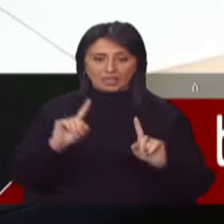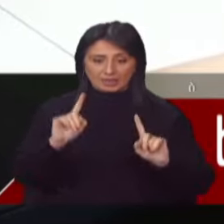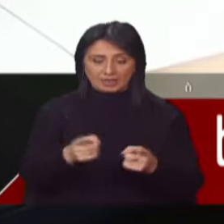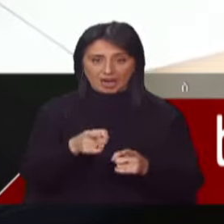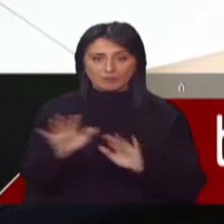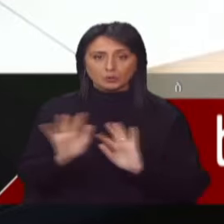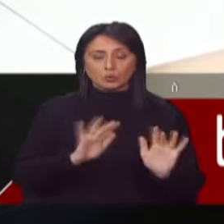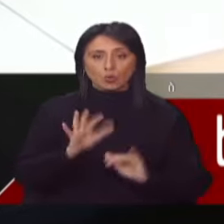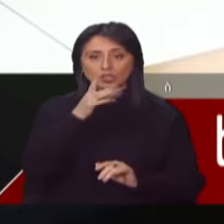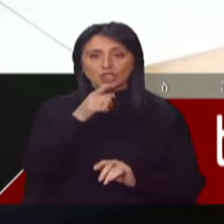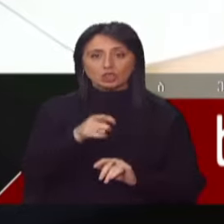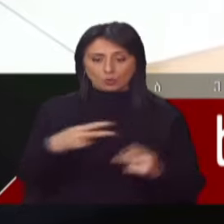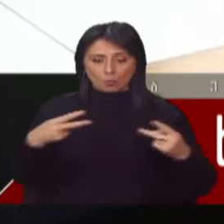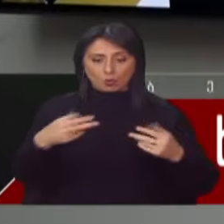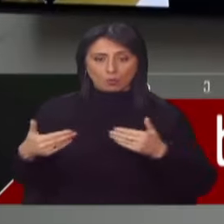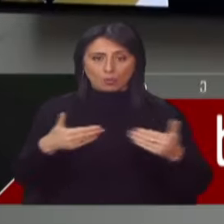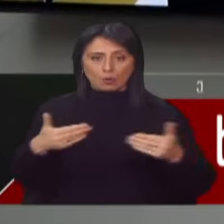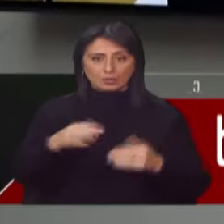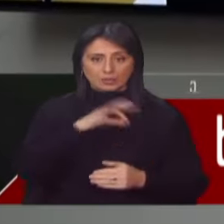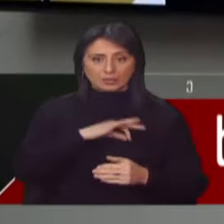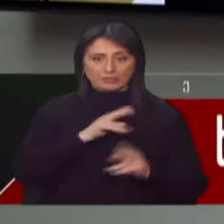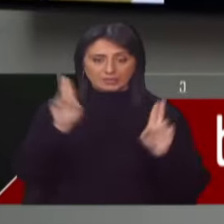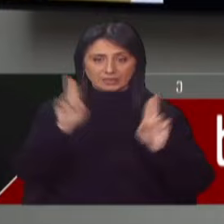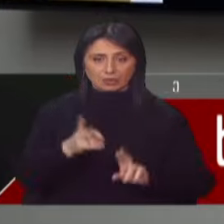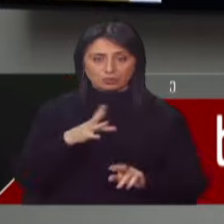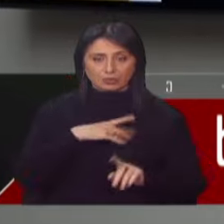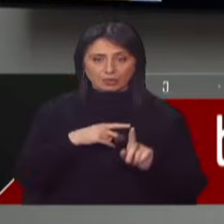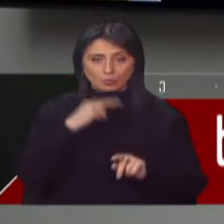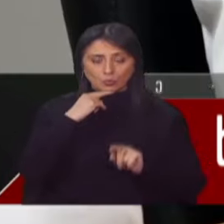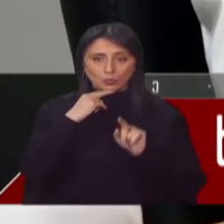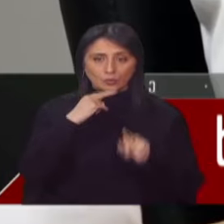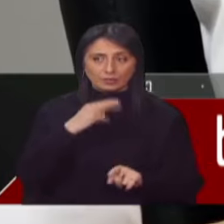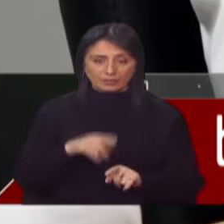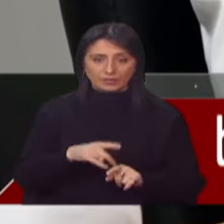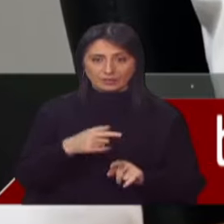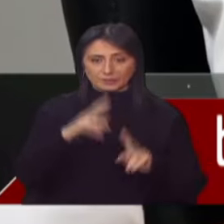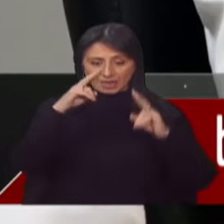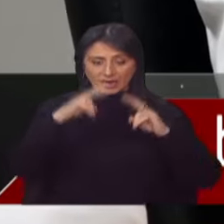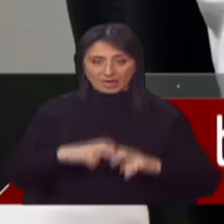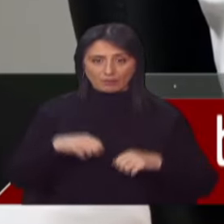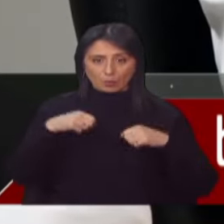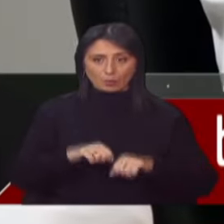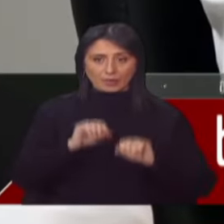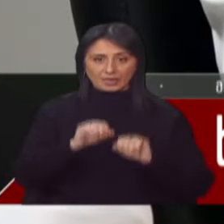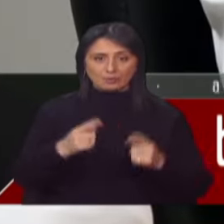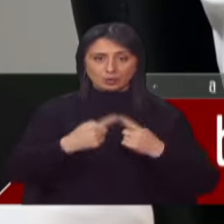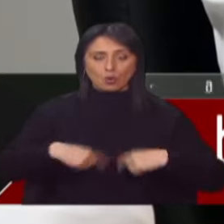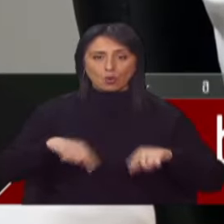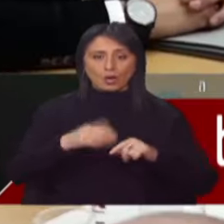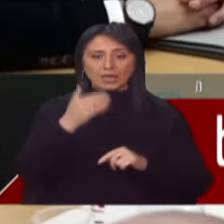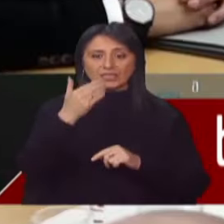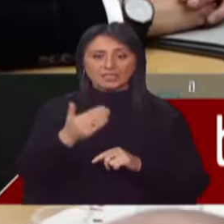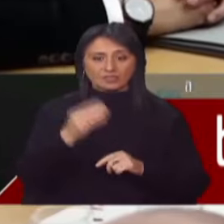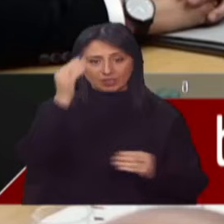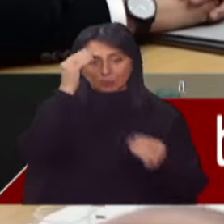bis, conise bebistros proporțiului somis gamocanabis, cesep se gamahul da curatreba. Sagero Ganhilu se da upleba damțului organizație